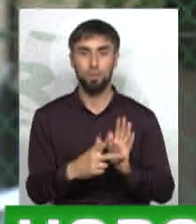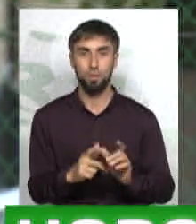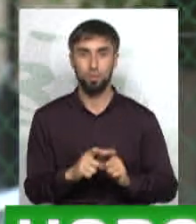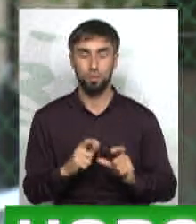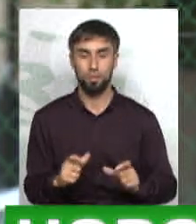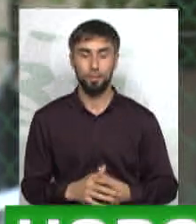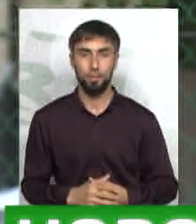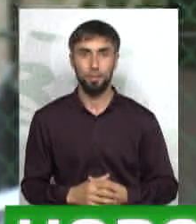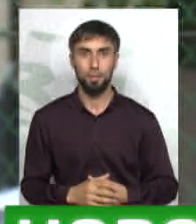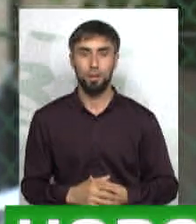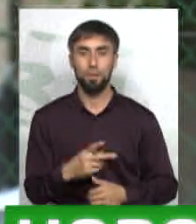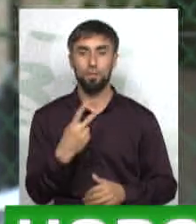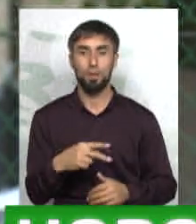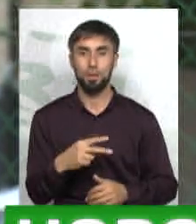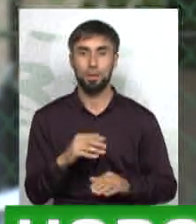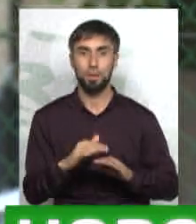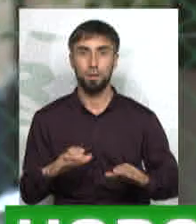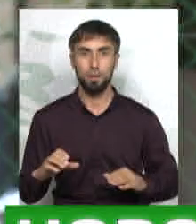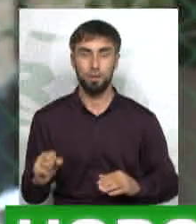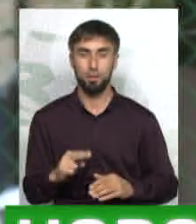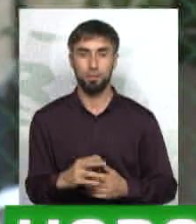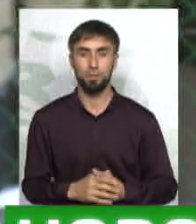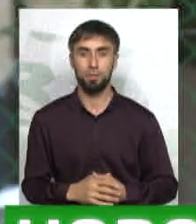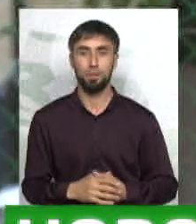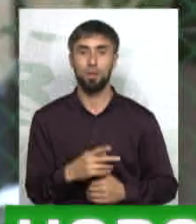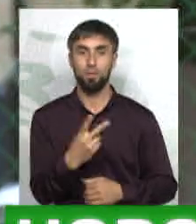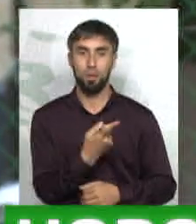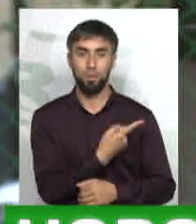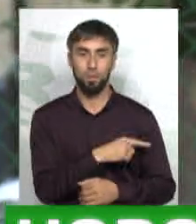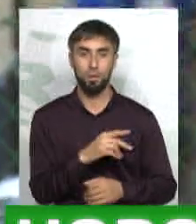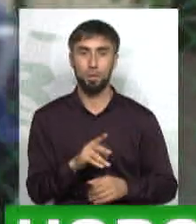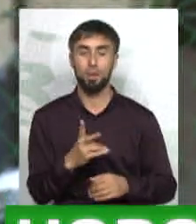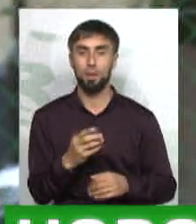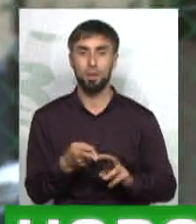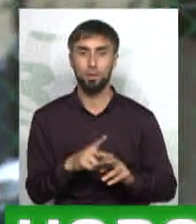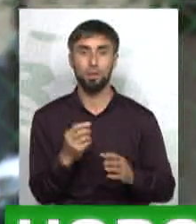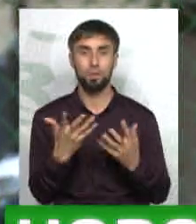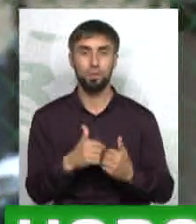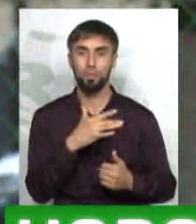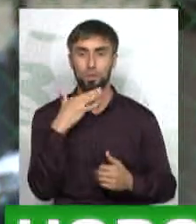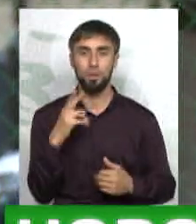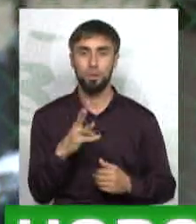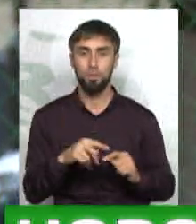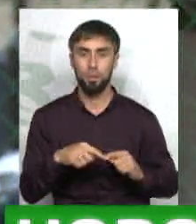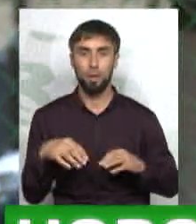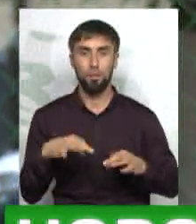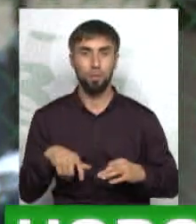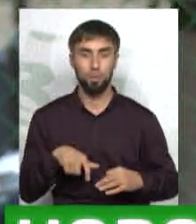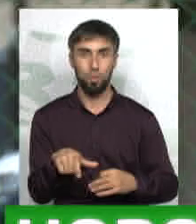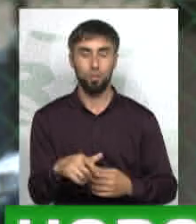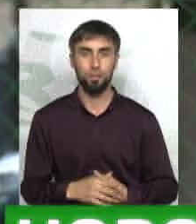школ, 20 детских садов, 2 больницы, это не считая многих километров автодорог.